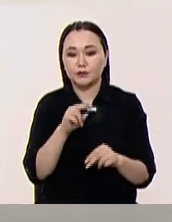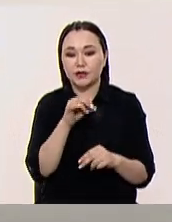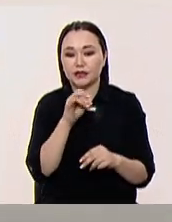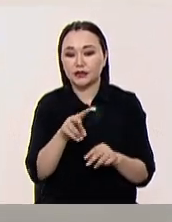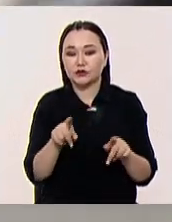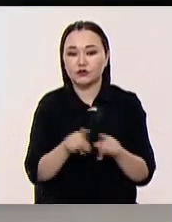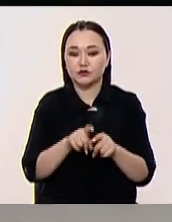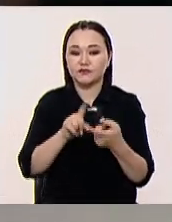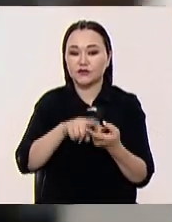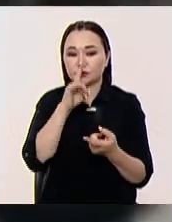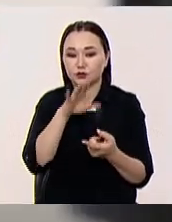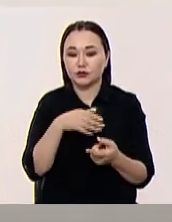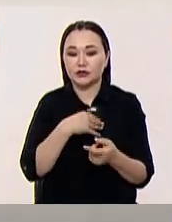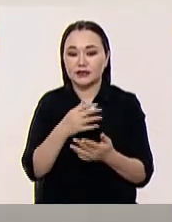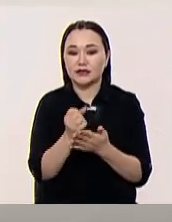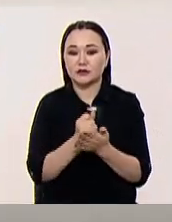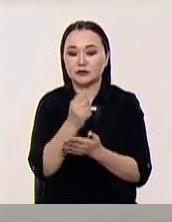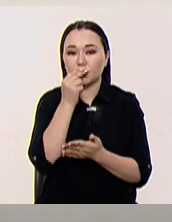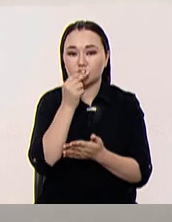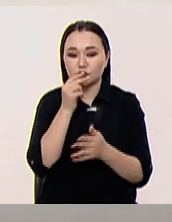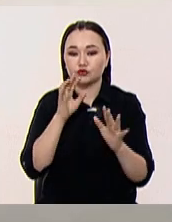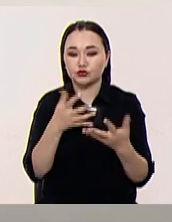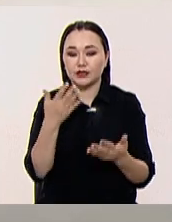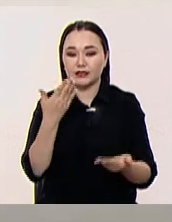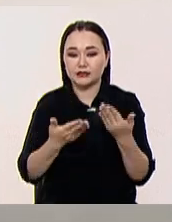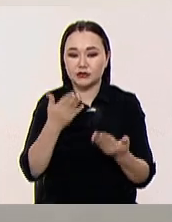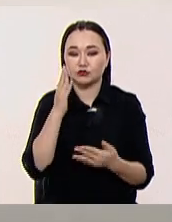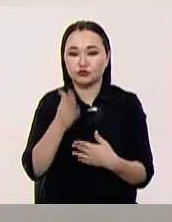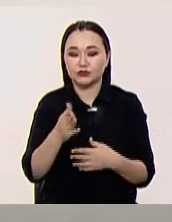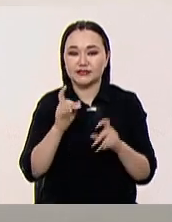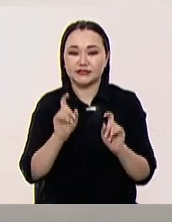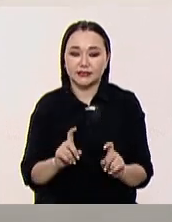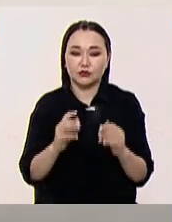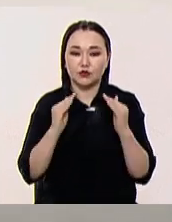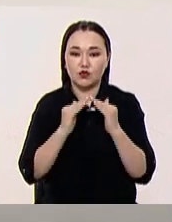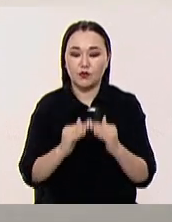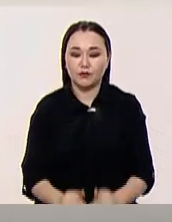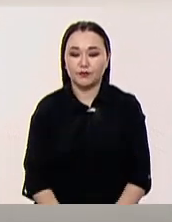это не коснется. Но я запаслась продуктами на случай, если придется сидеть дома.